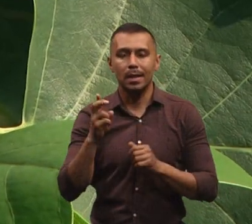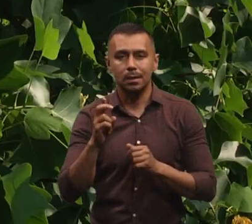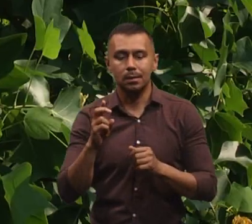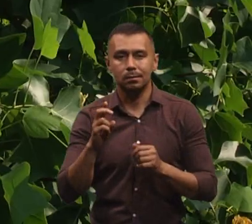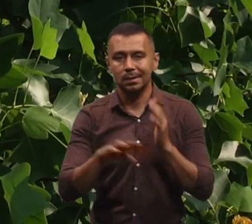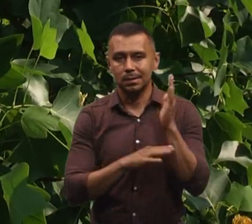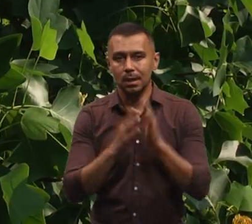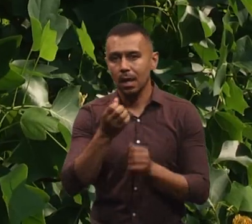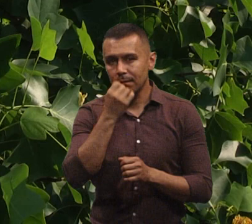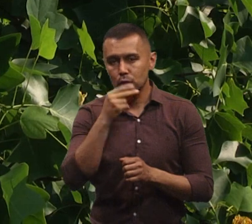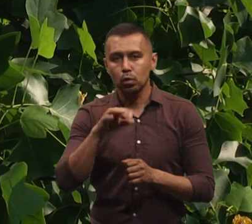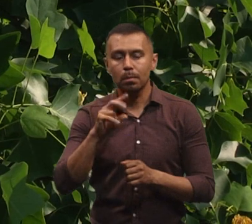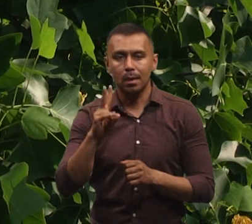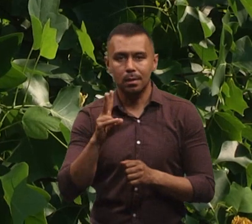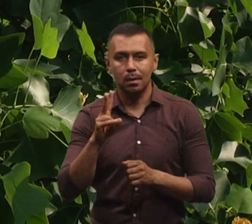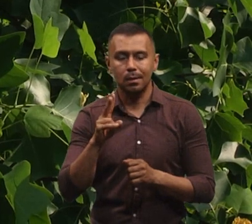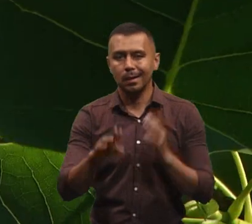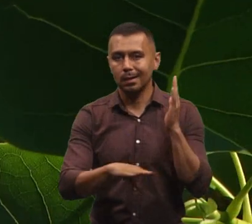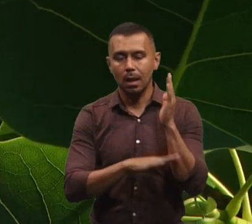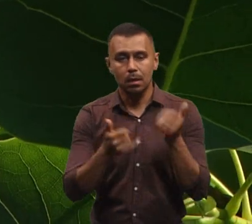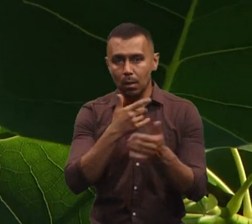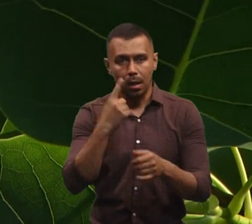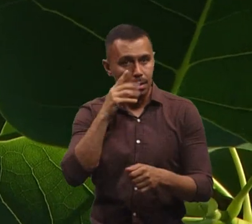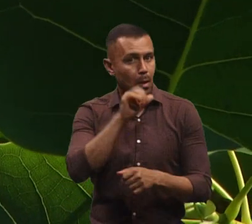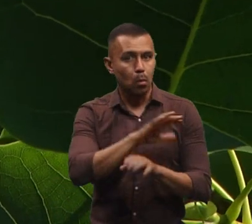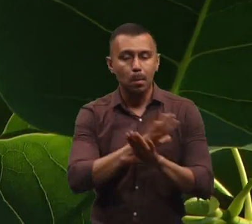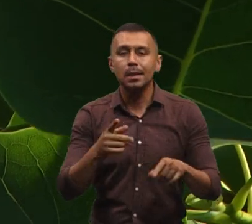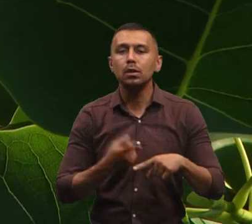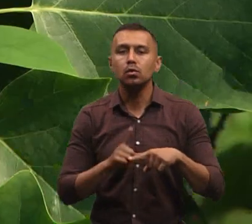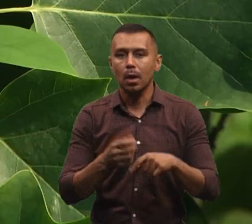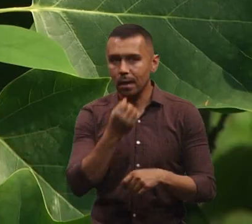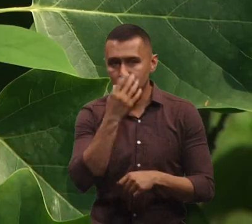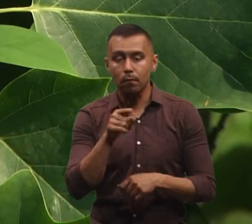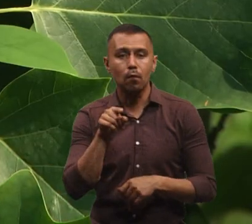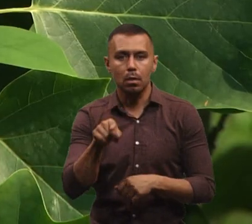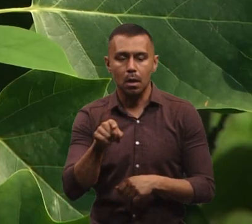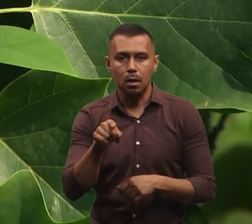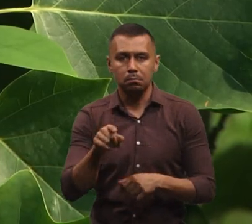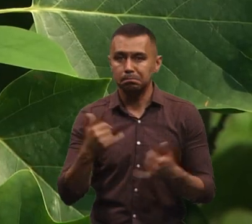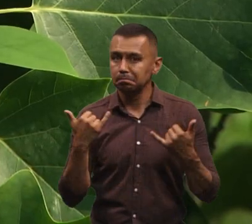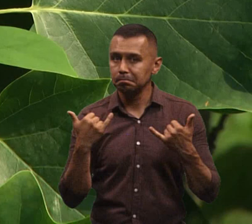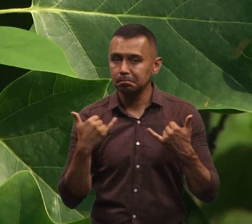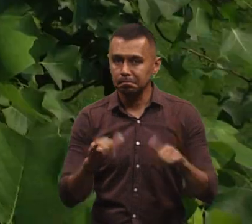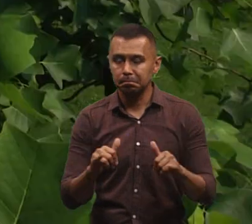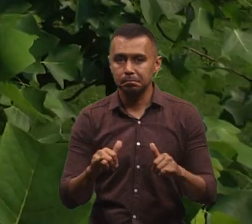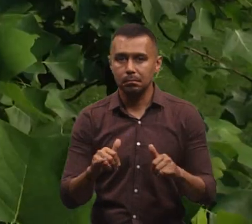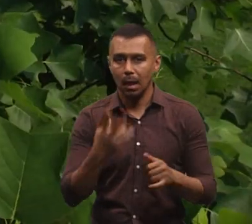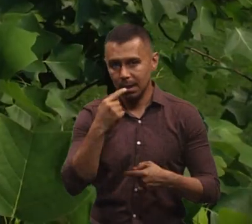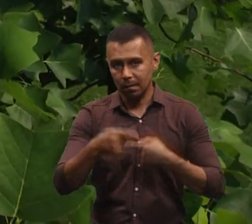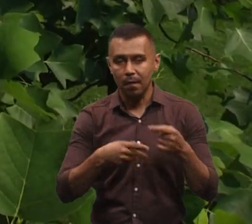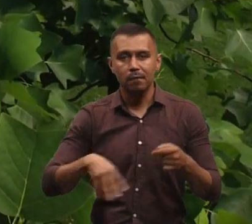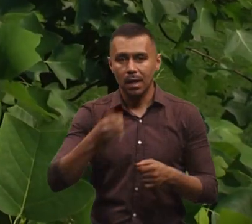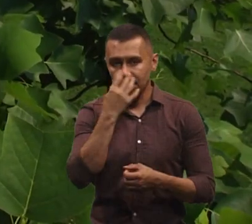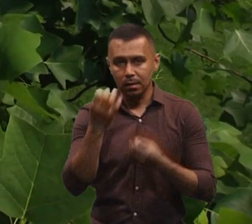квіти тюльпанового дерева. Я не змогла не помітити цю квітку, вона є дивовижною. Як зазвичай всі